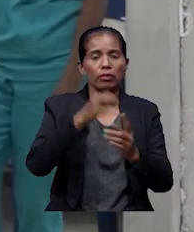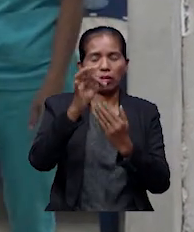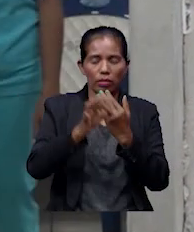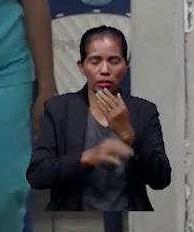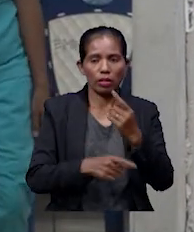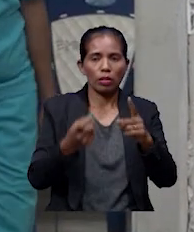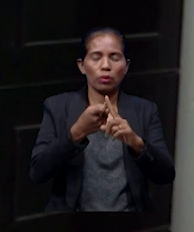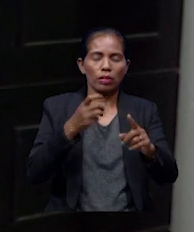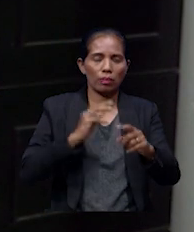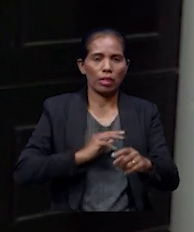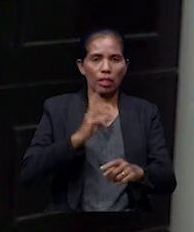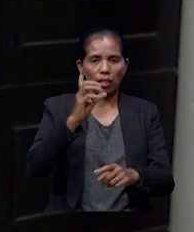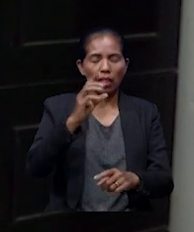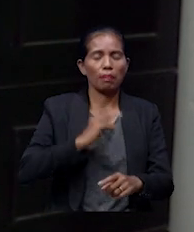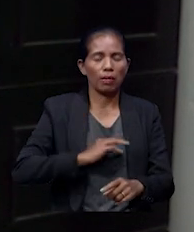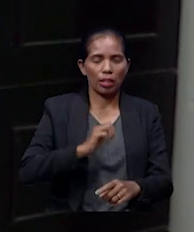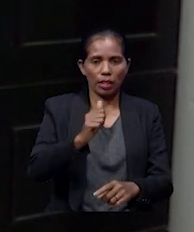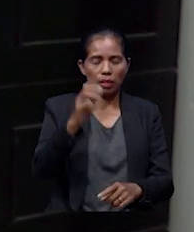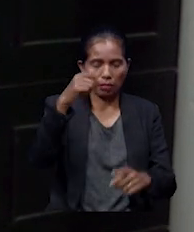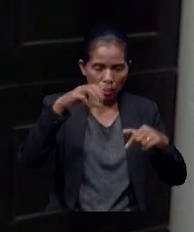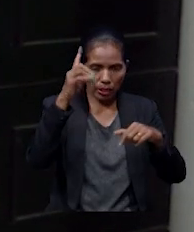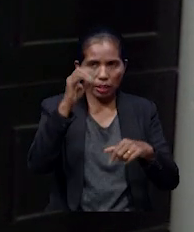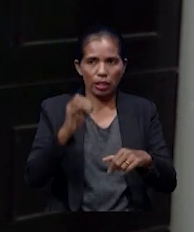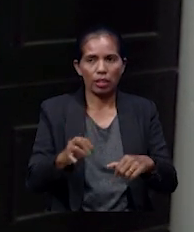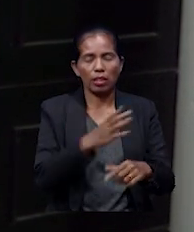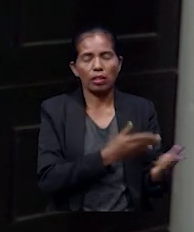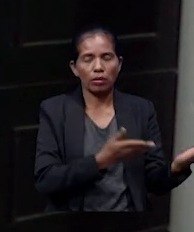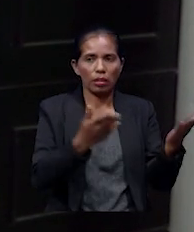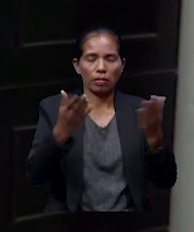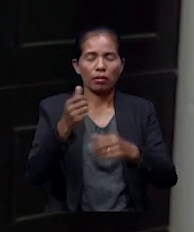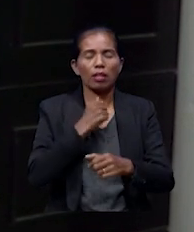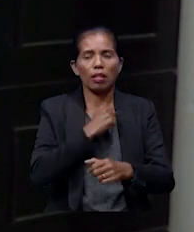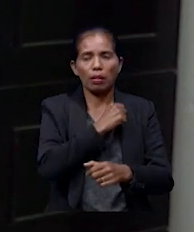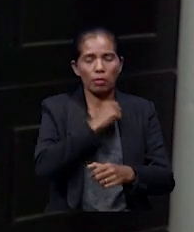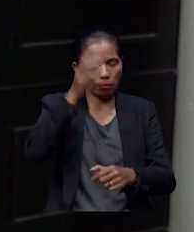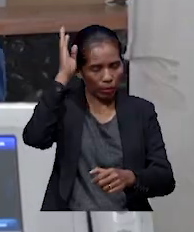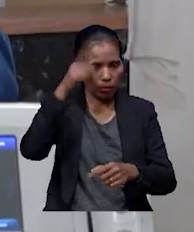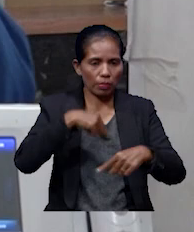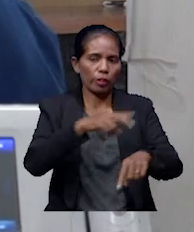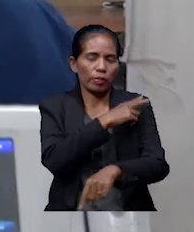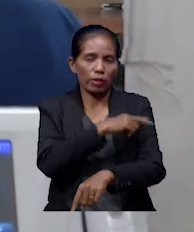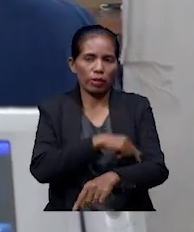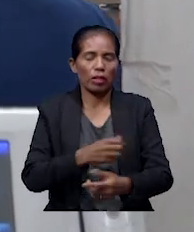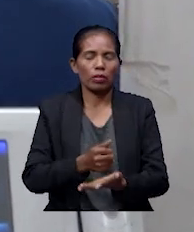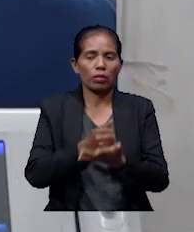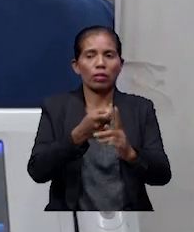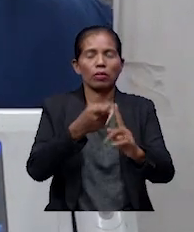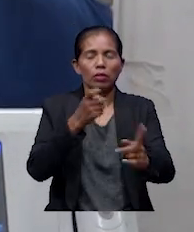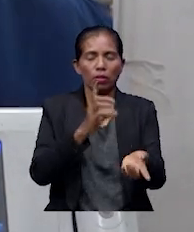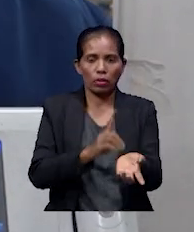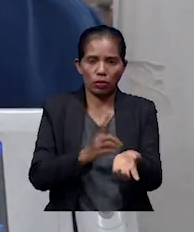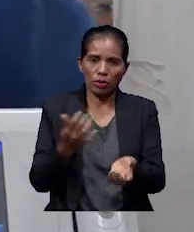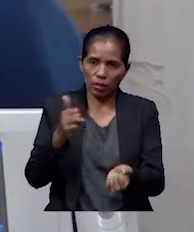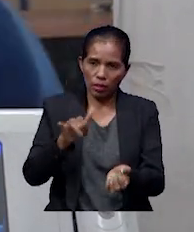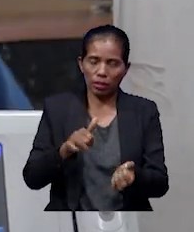viajang usi Maliana Maidili, kondutor amu Norberto nian, lori liu amu bispo ba hospital, hodi hetan atendimentu usi mediku sira.